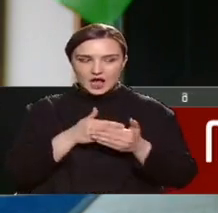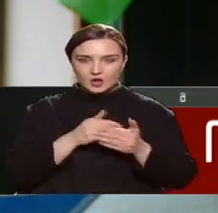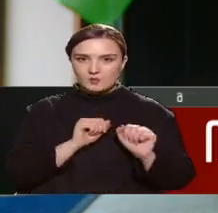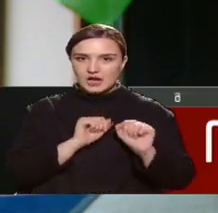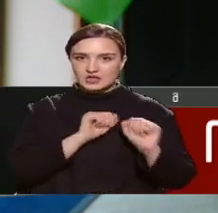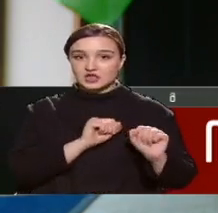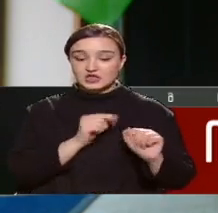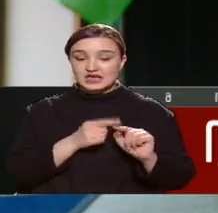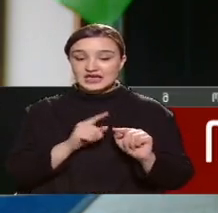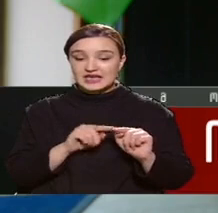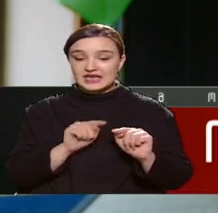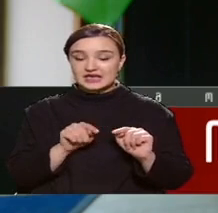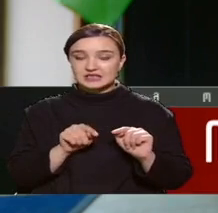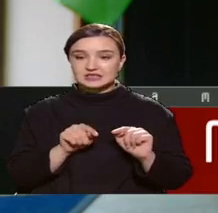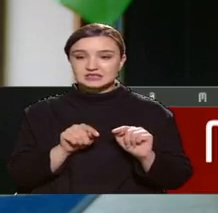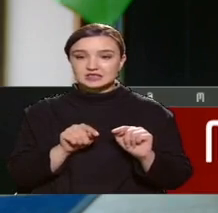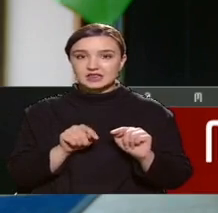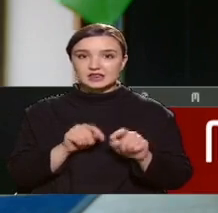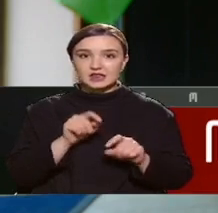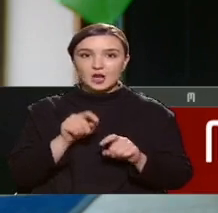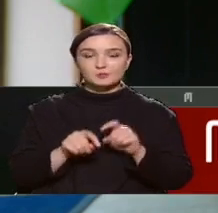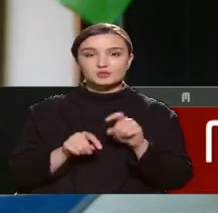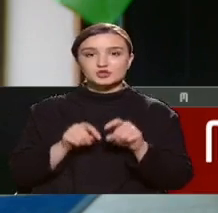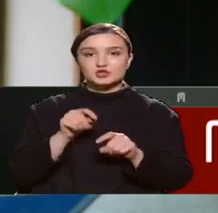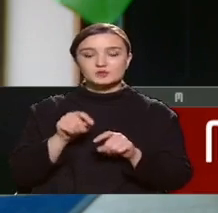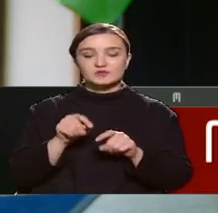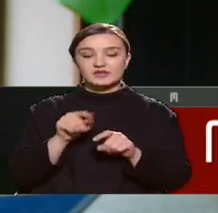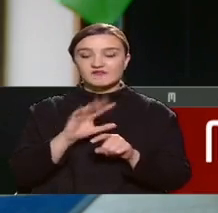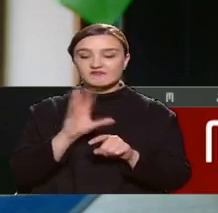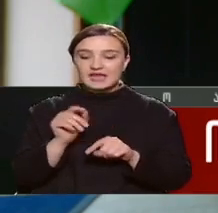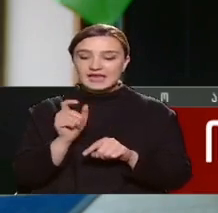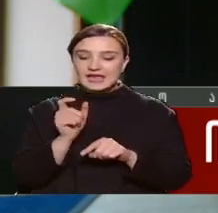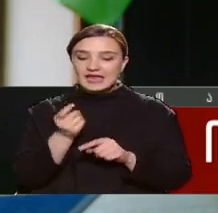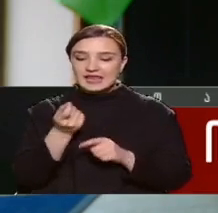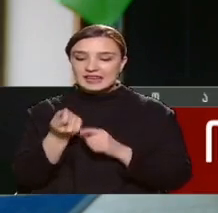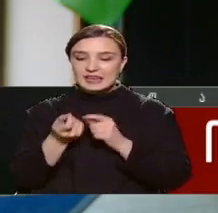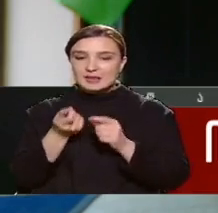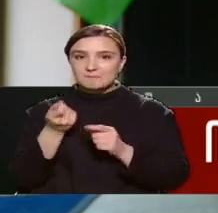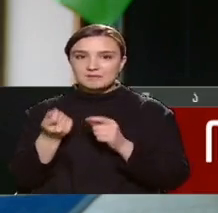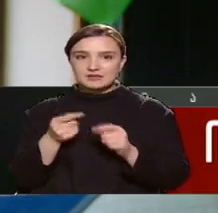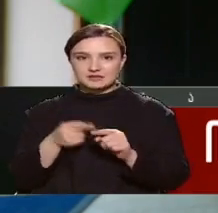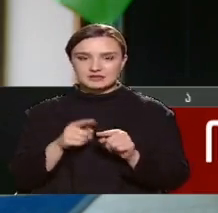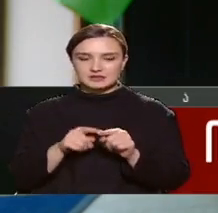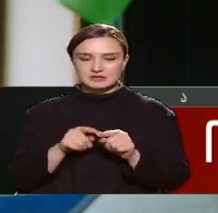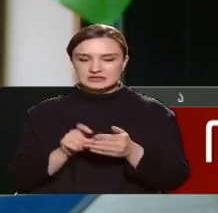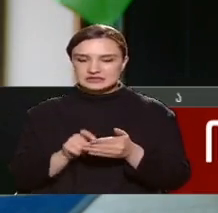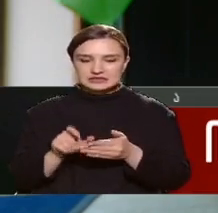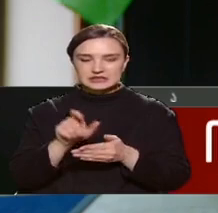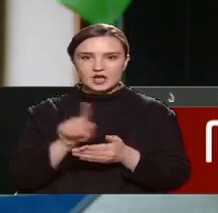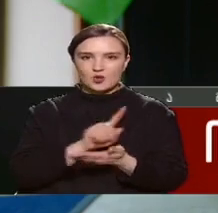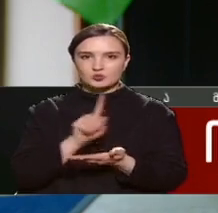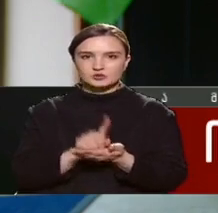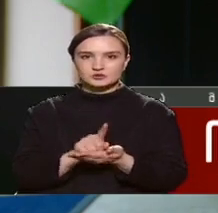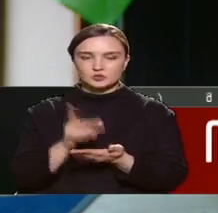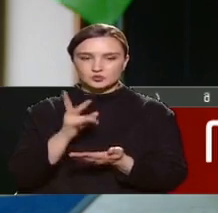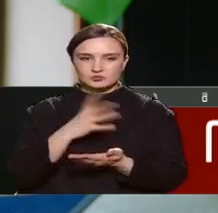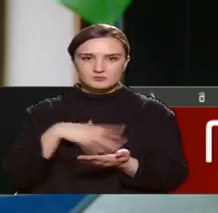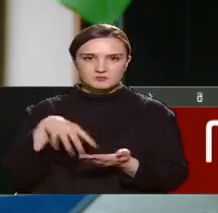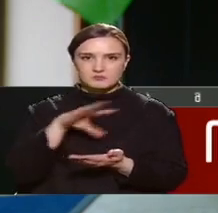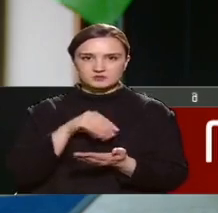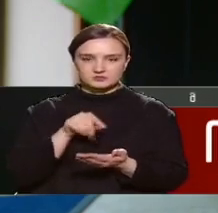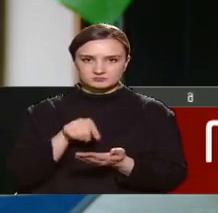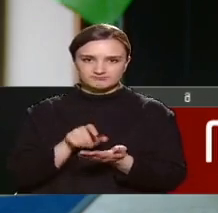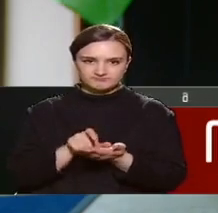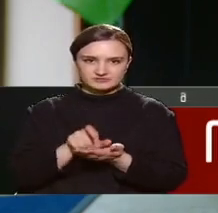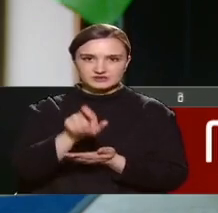გამოუცხადოთ. ეს ყველა ასეთი ნაბიჯები და ყველა ელემენტი არის იმ გზის აუცილებელი ნაწილი, რომელიც უნდა გავიაროთ, რომ